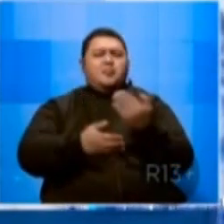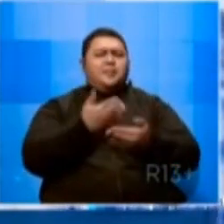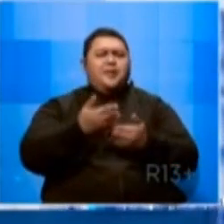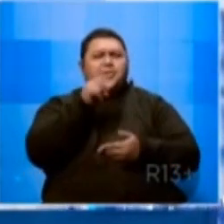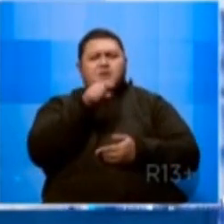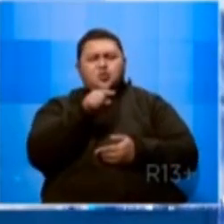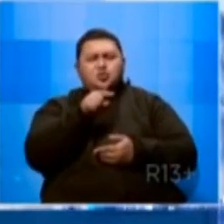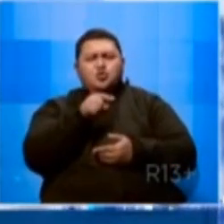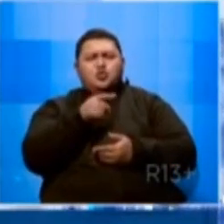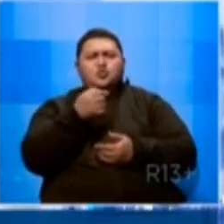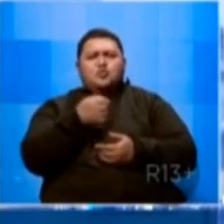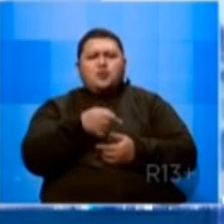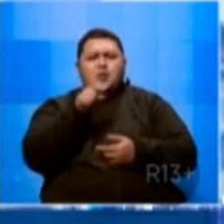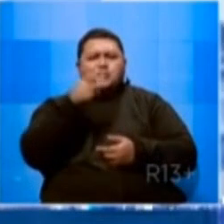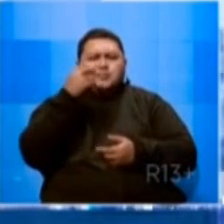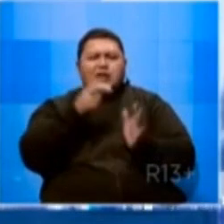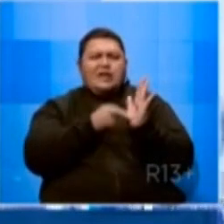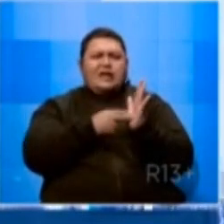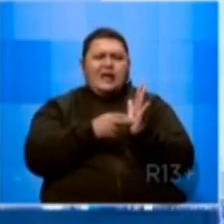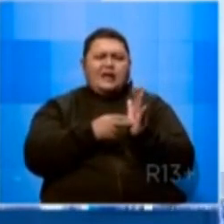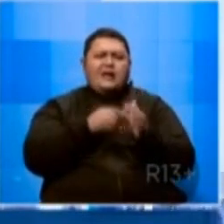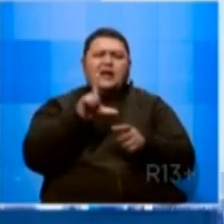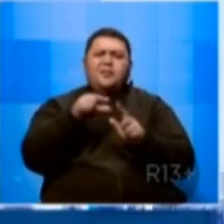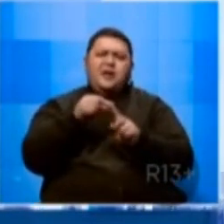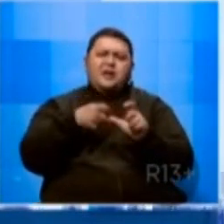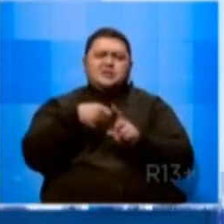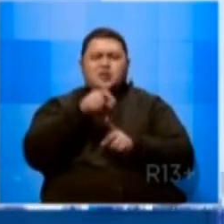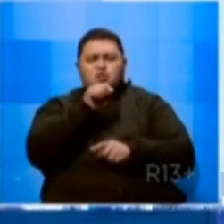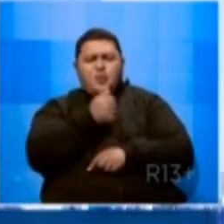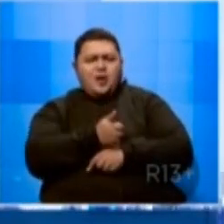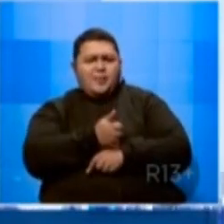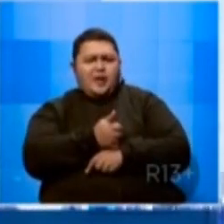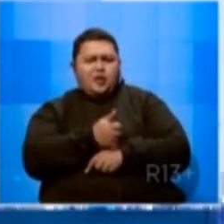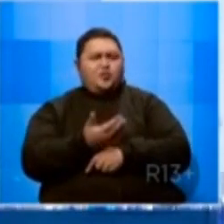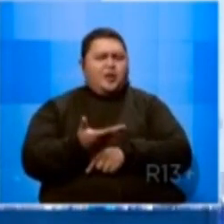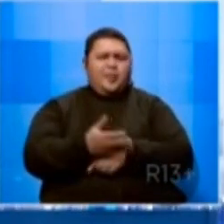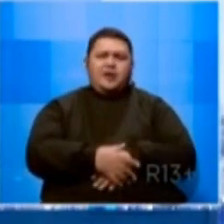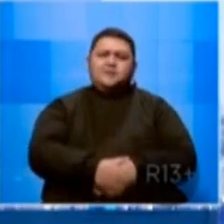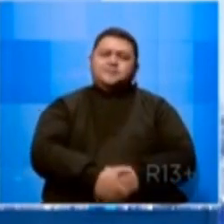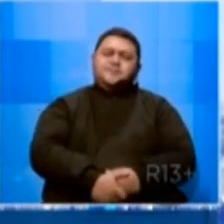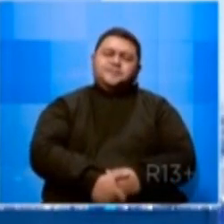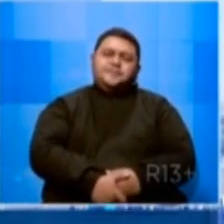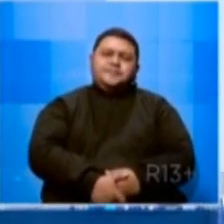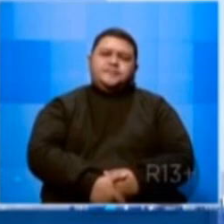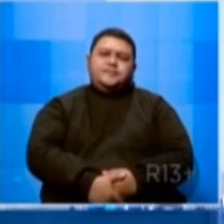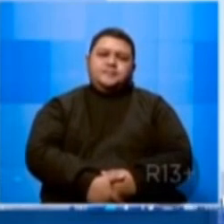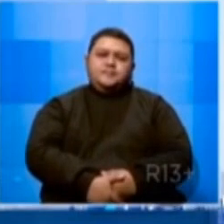melihat peran lpsk untuk memperjuangkan dikabulkannya Justice kolaborator eliaser ini